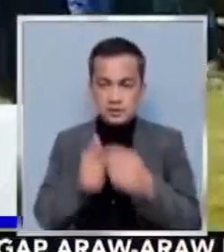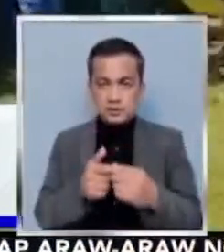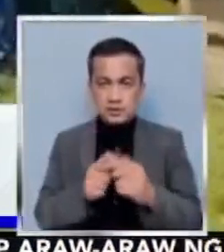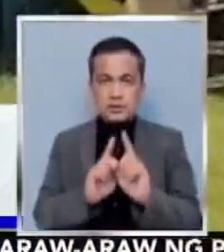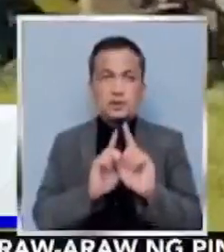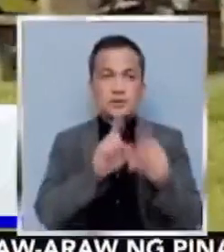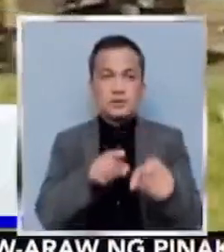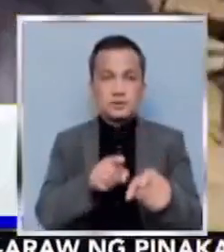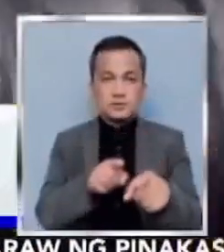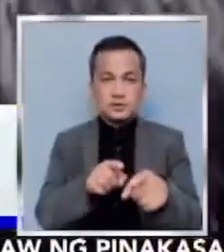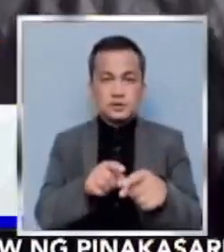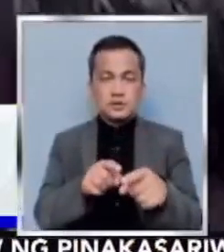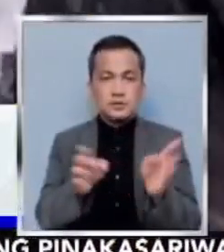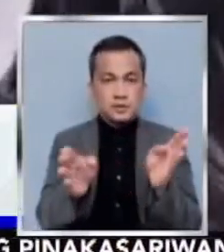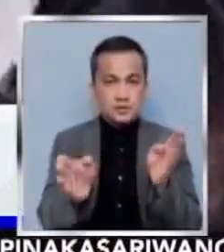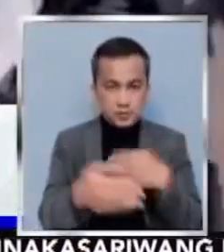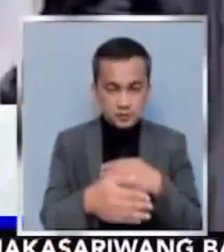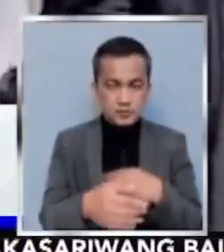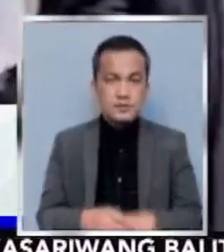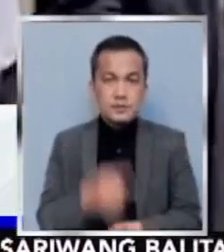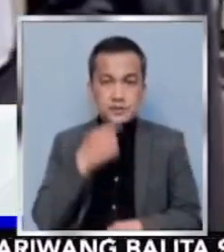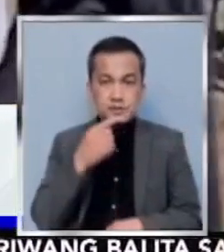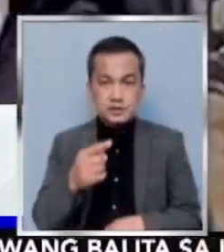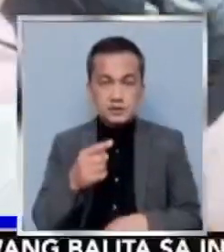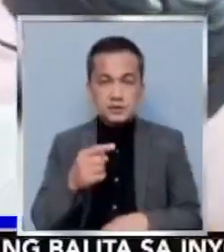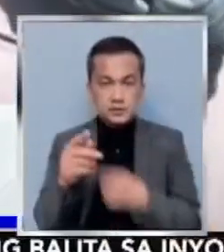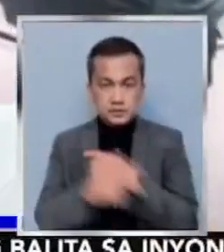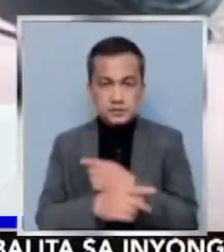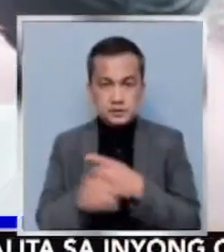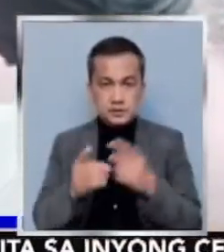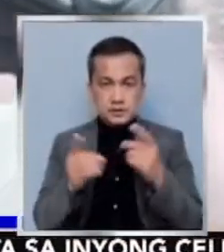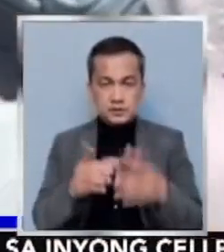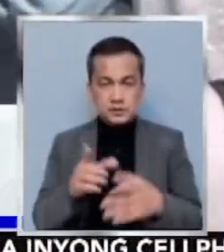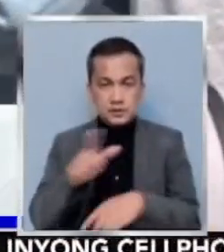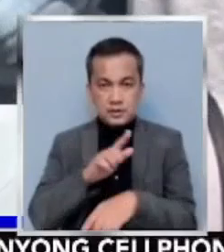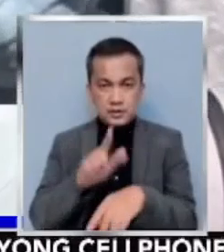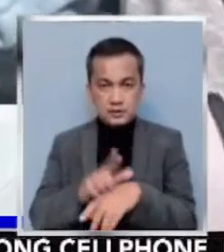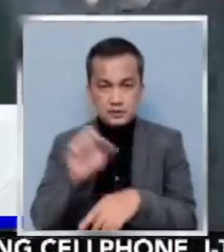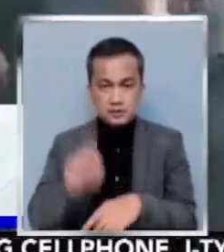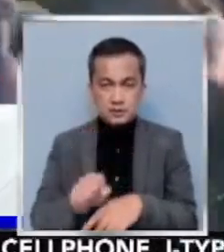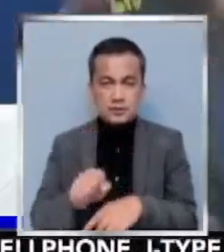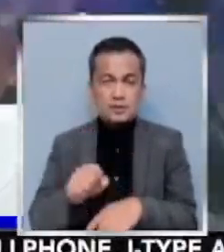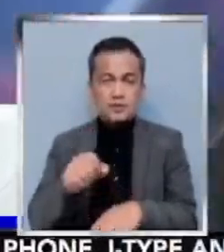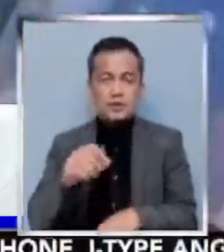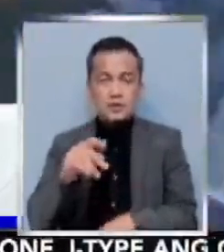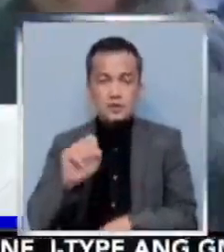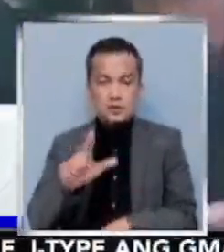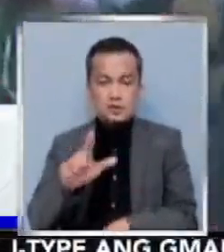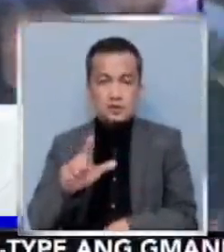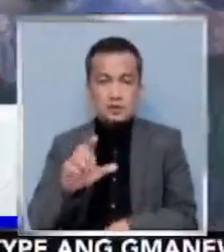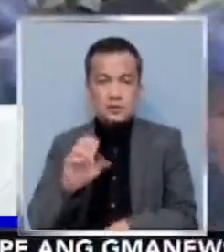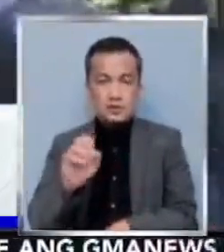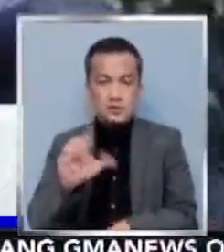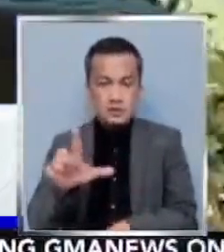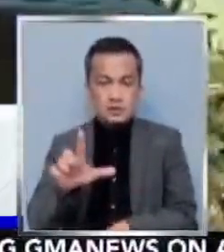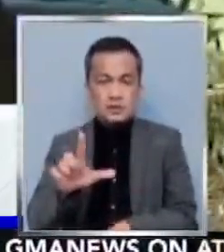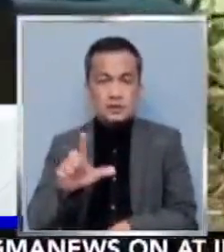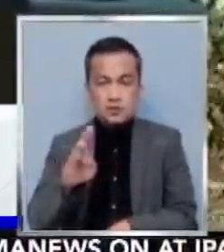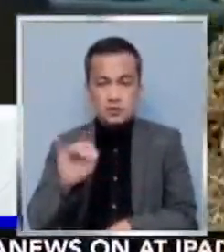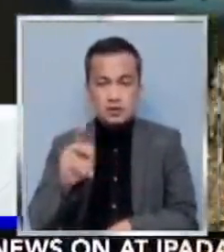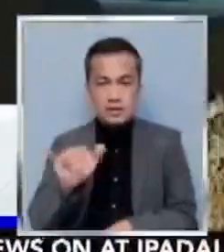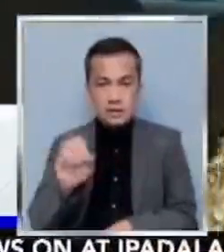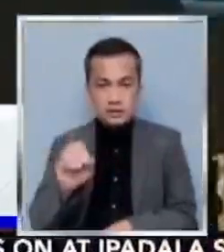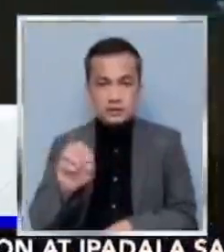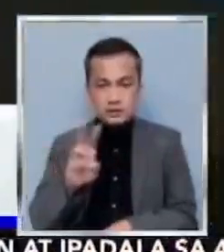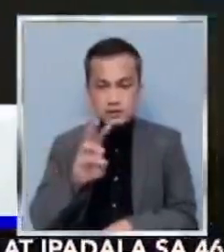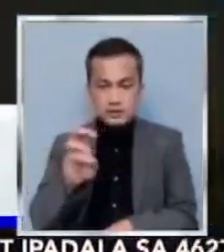mga presinto. Ayon sa Provincial Director ng Lanao del Sur na si Police Colonel Jiben Bungkayaw, nasa 600 na mga kawanin ng PNP